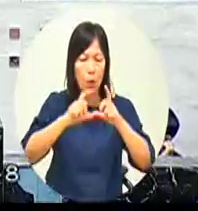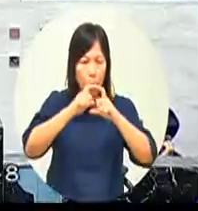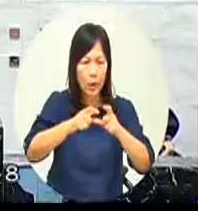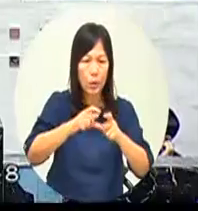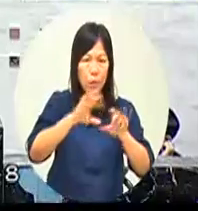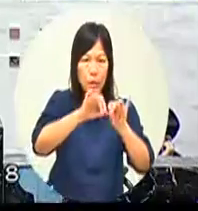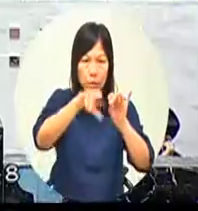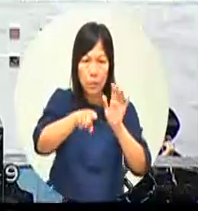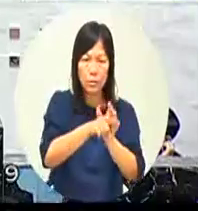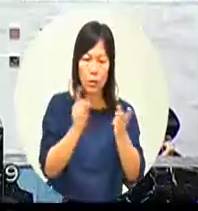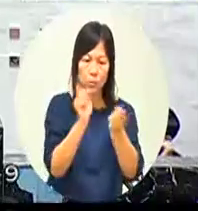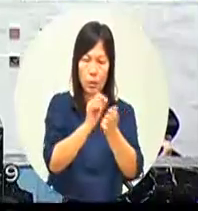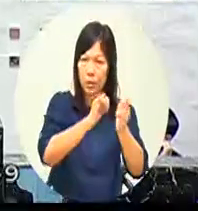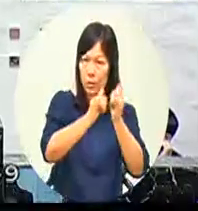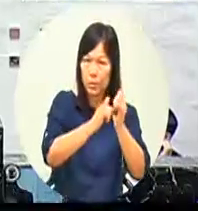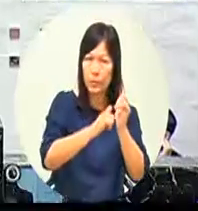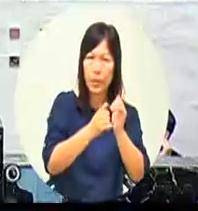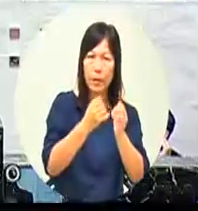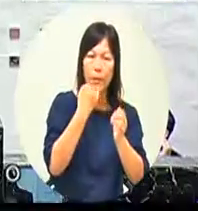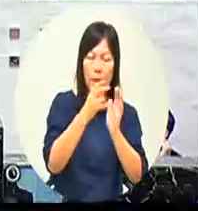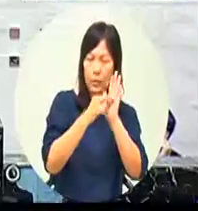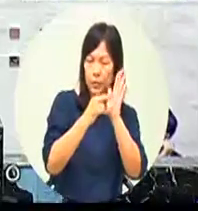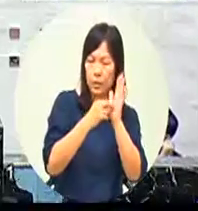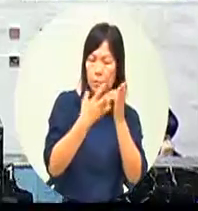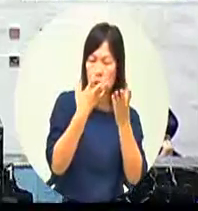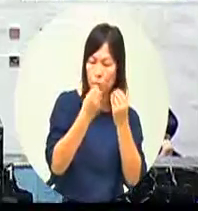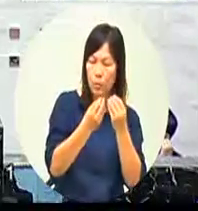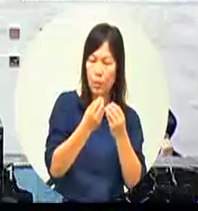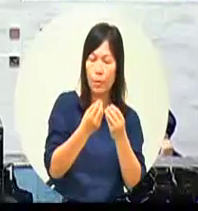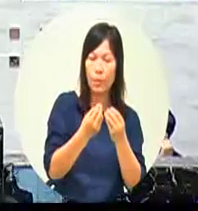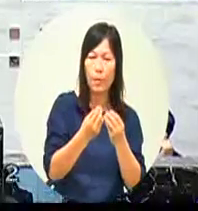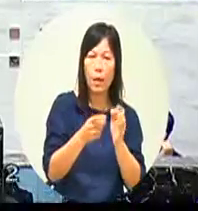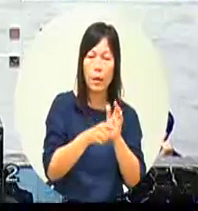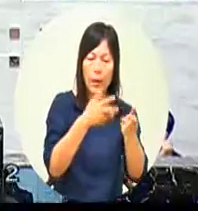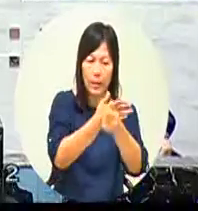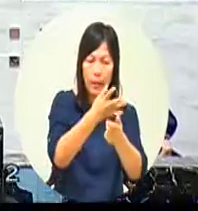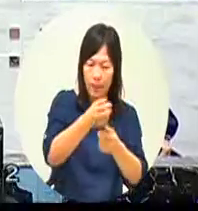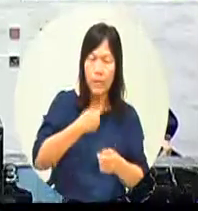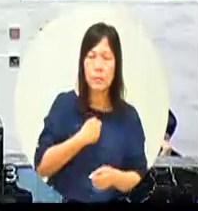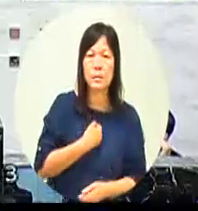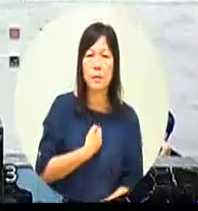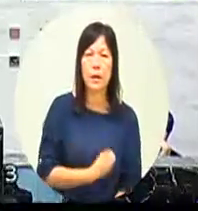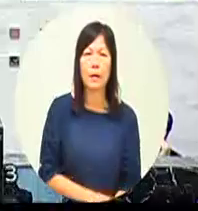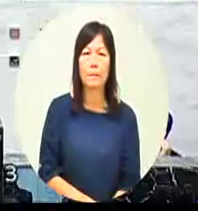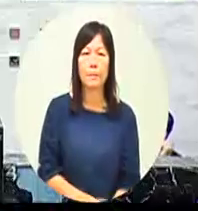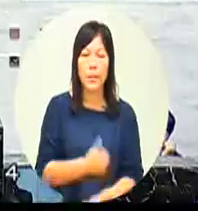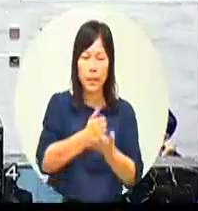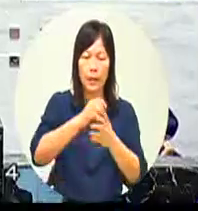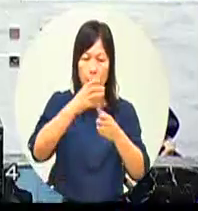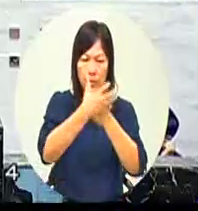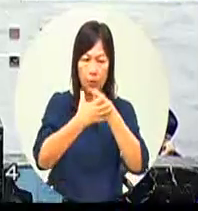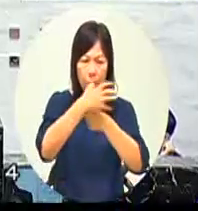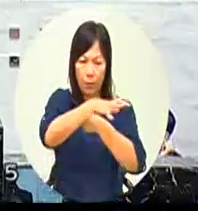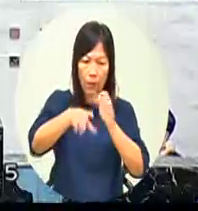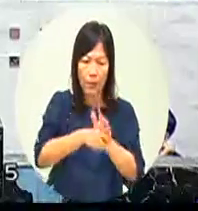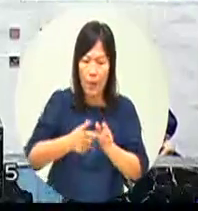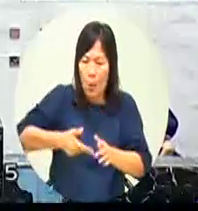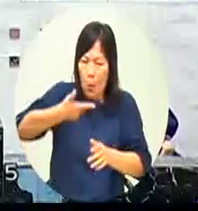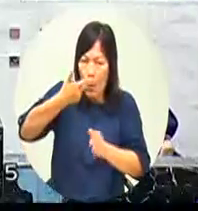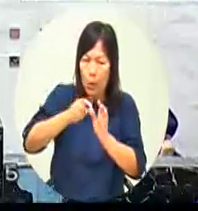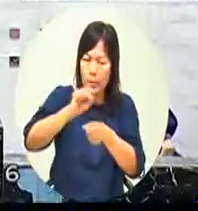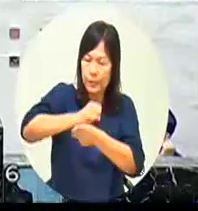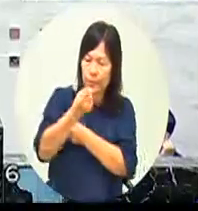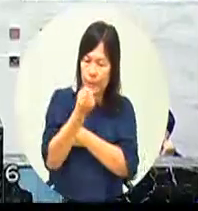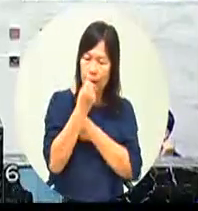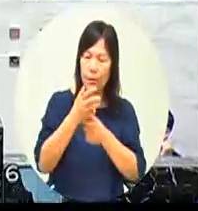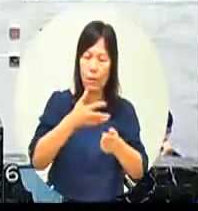跟所有的市民朋友做适度的说明跟了解，让他们了解。所以请环保局赶紧加油，去